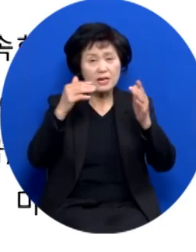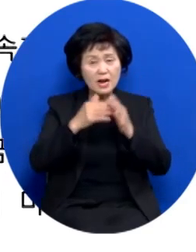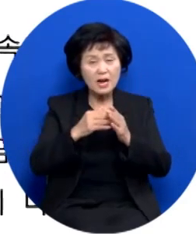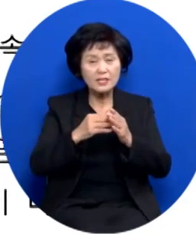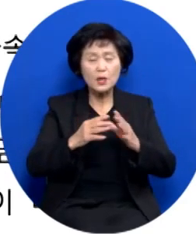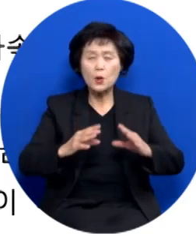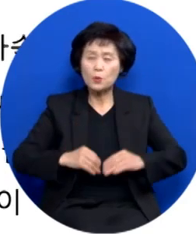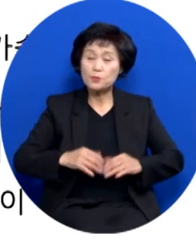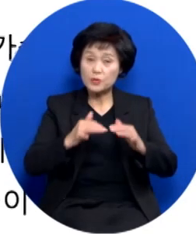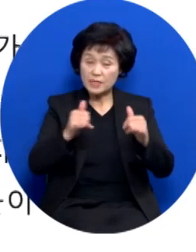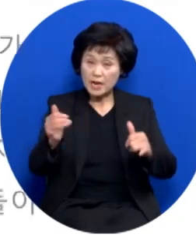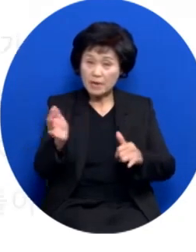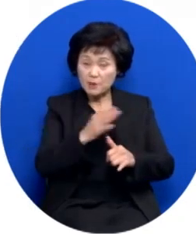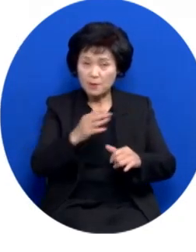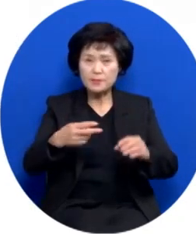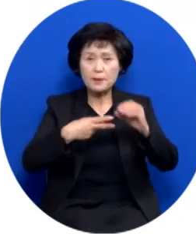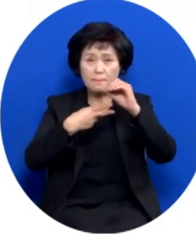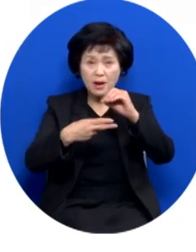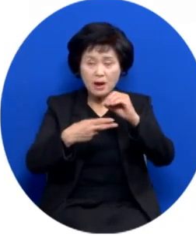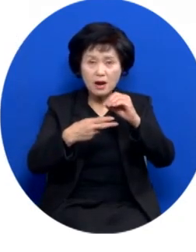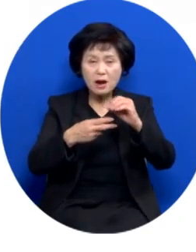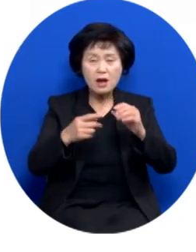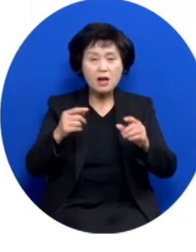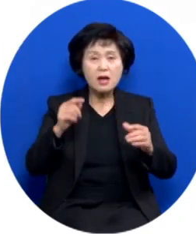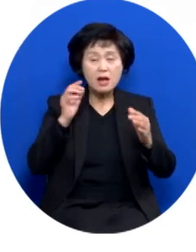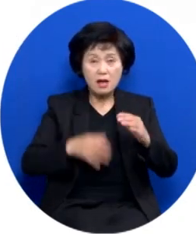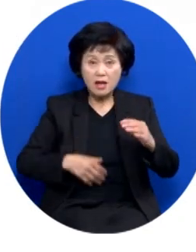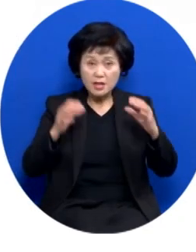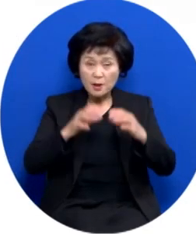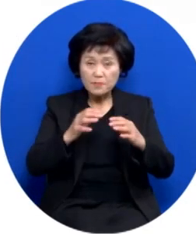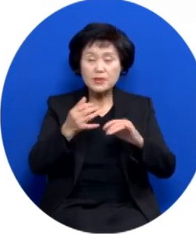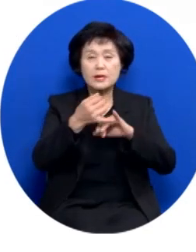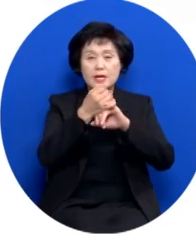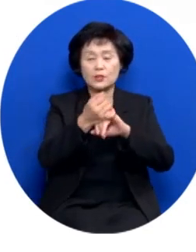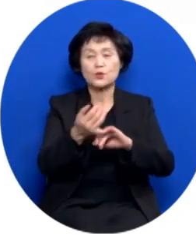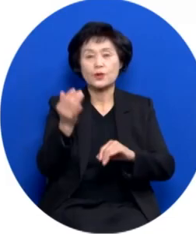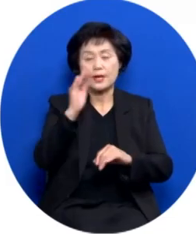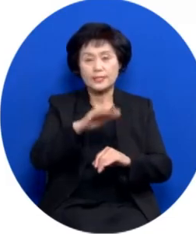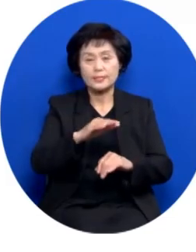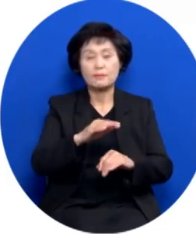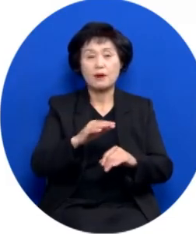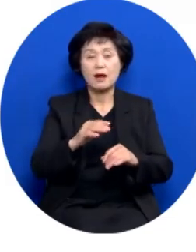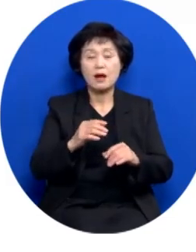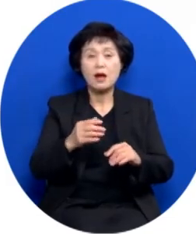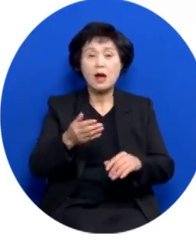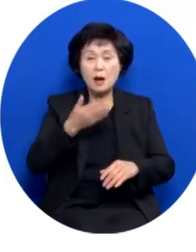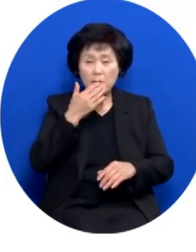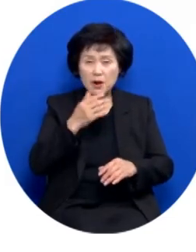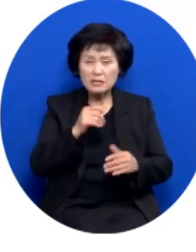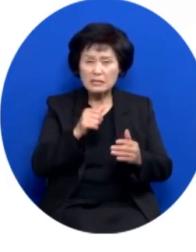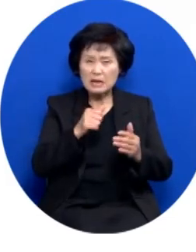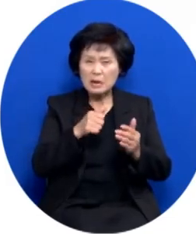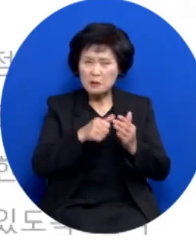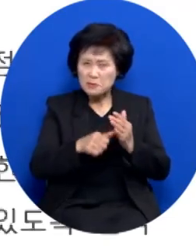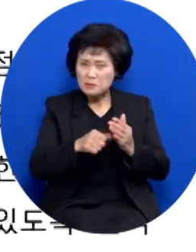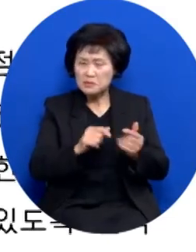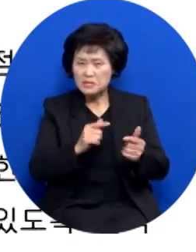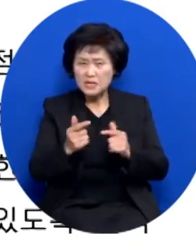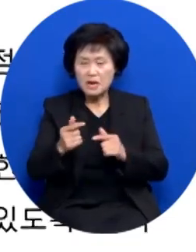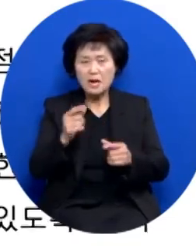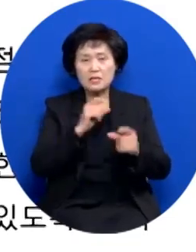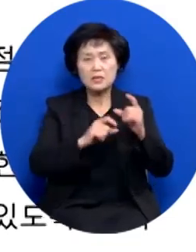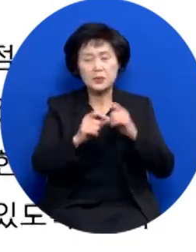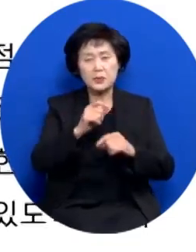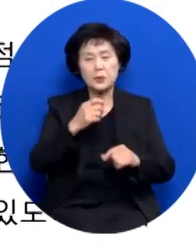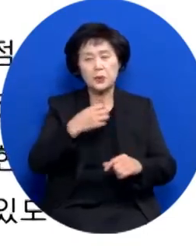헝거 달성을 목표로 협력 강화를 약속했지만 식량 위기는 더욱 심화됐다며 구체적인 목표 수립과 실질적인